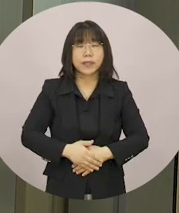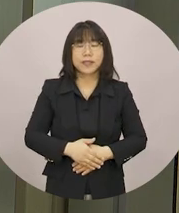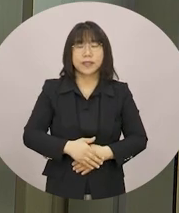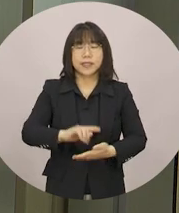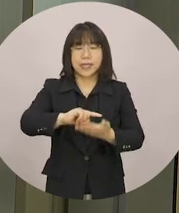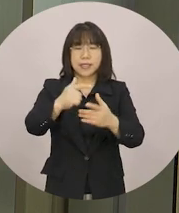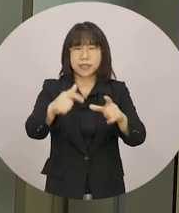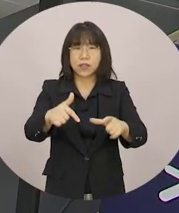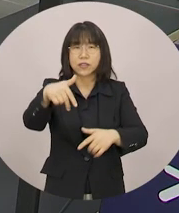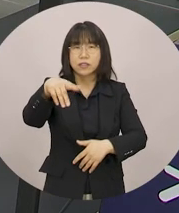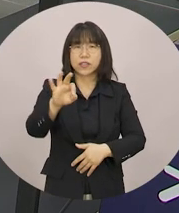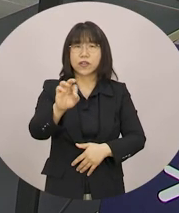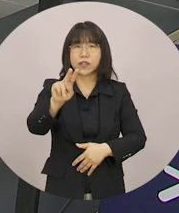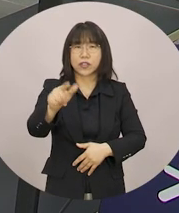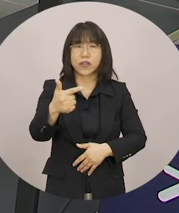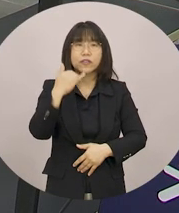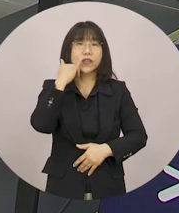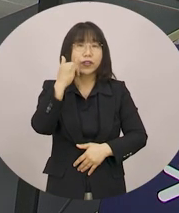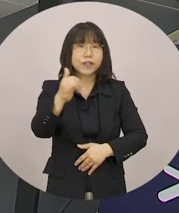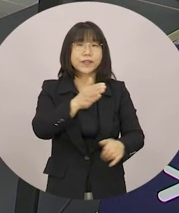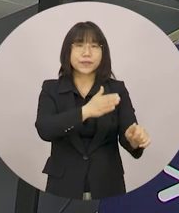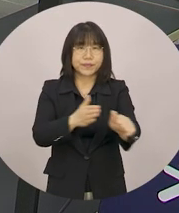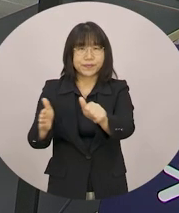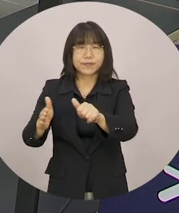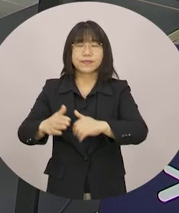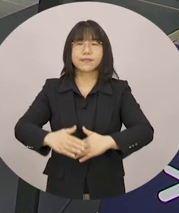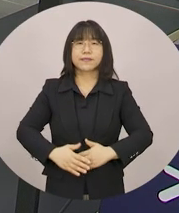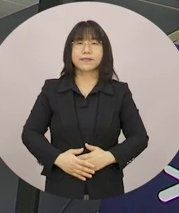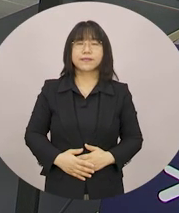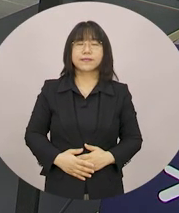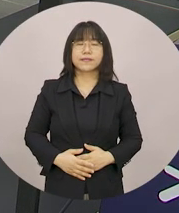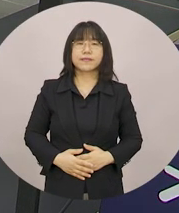대한 자세한 사항은 강서 청연 으로 문의하면 됩니다